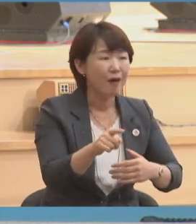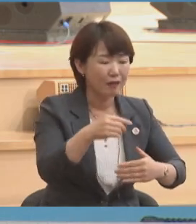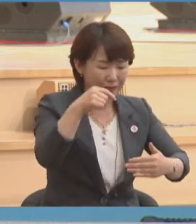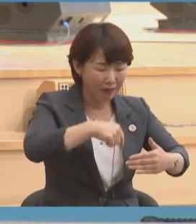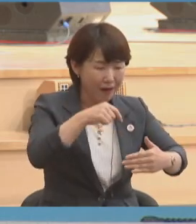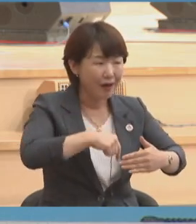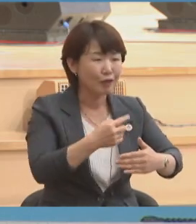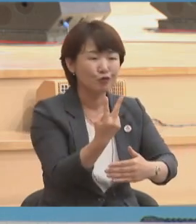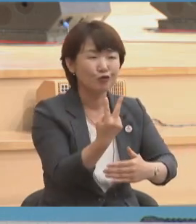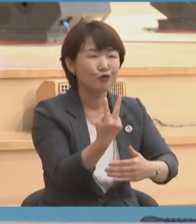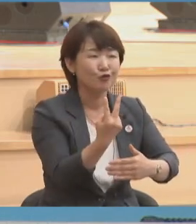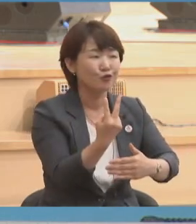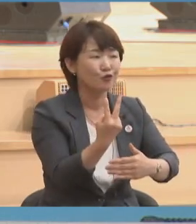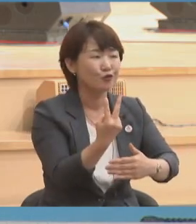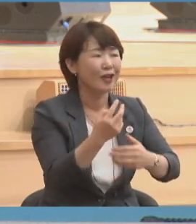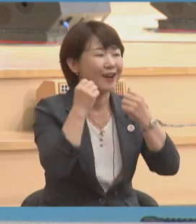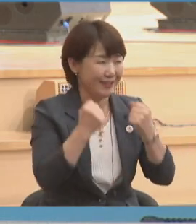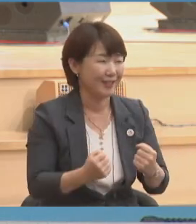공존해.